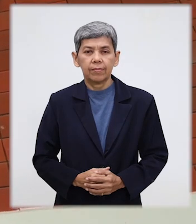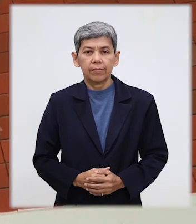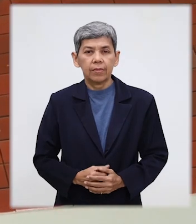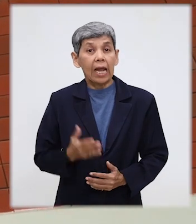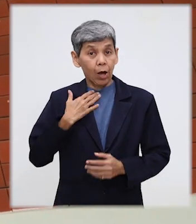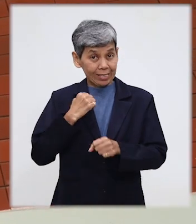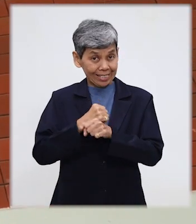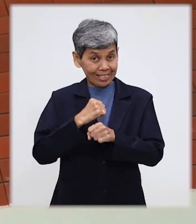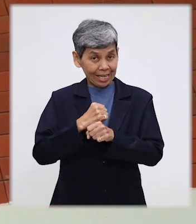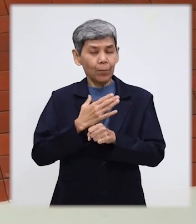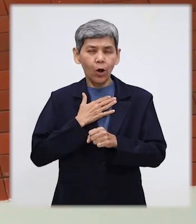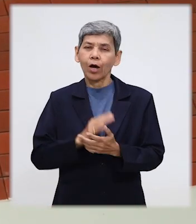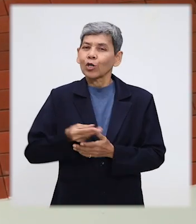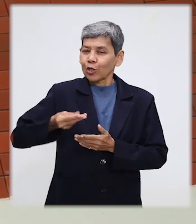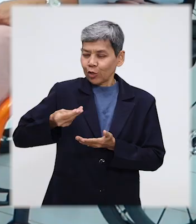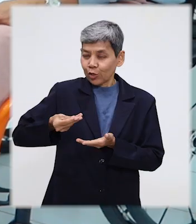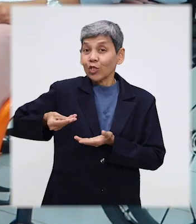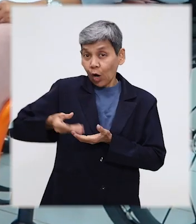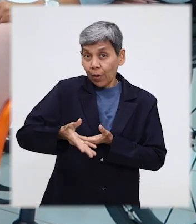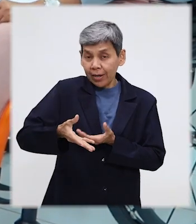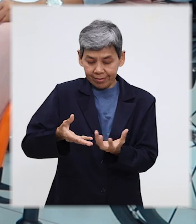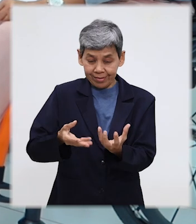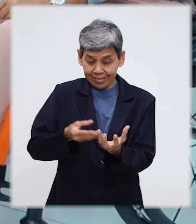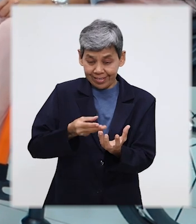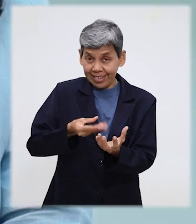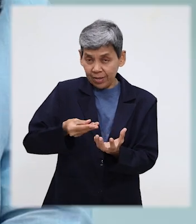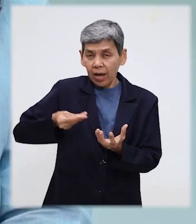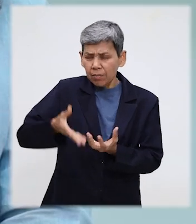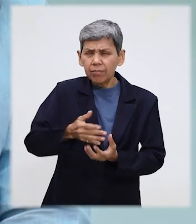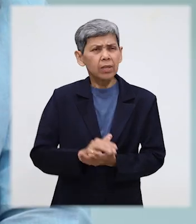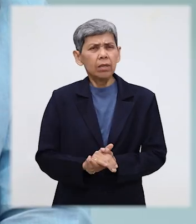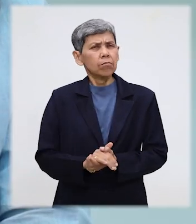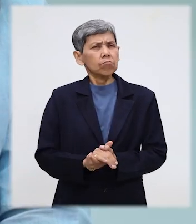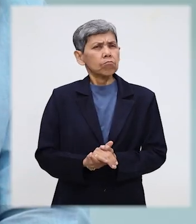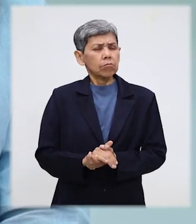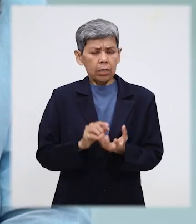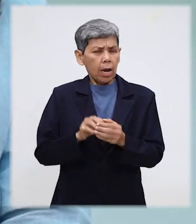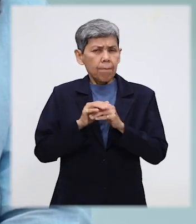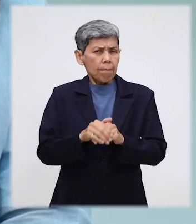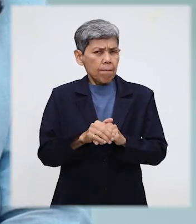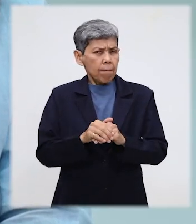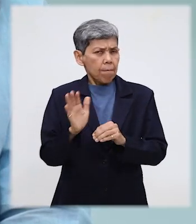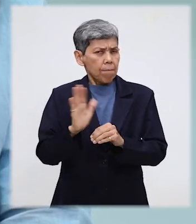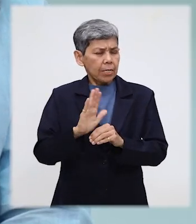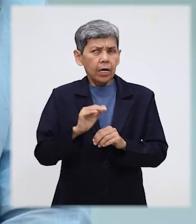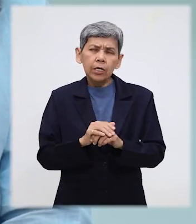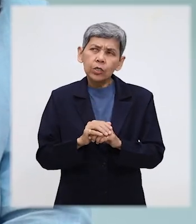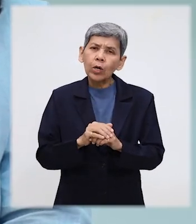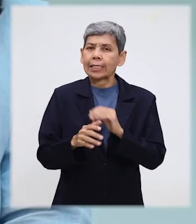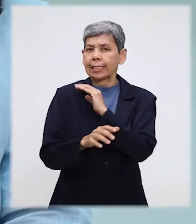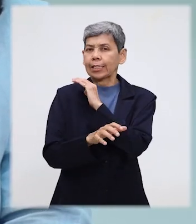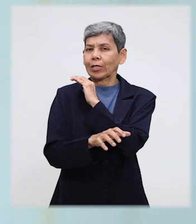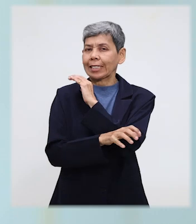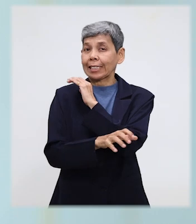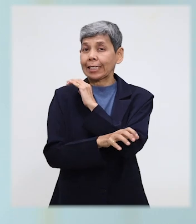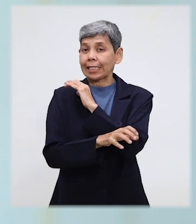ตอนนั้นเราทำก็คือทอดมันเนาะใส่กะลาหน่อกะลาก็ไม่ใช่กะลามะพร้าวแต่เป็นพืชตระกูลขิ